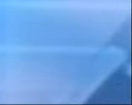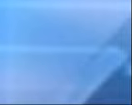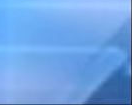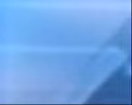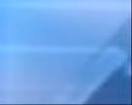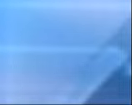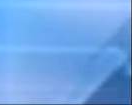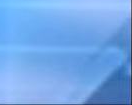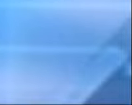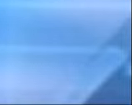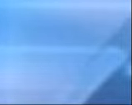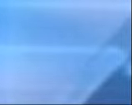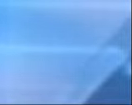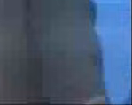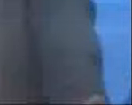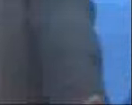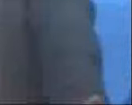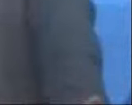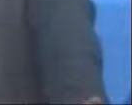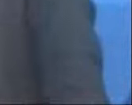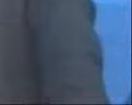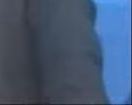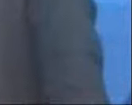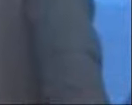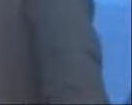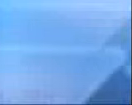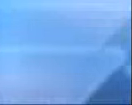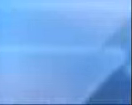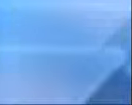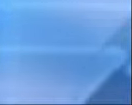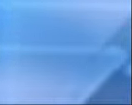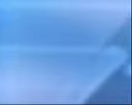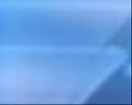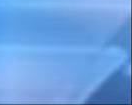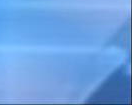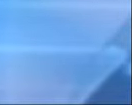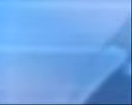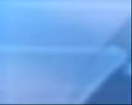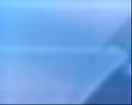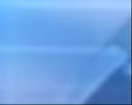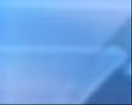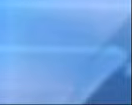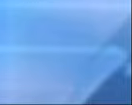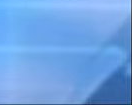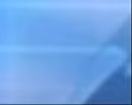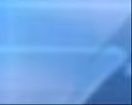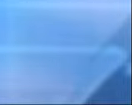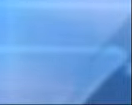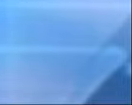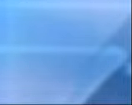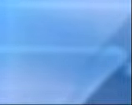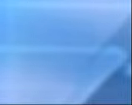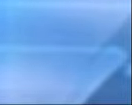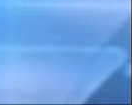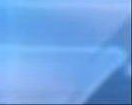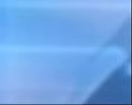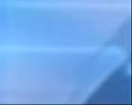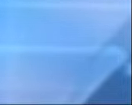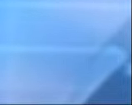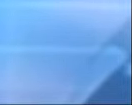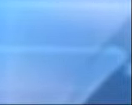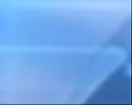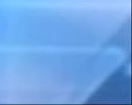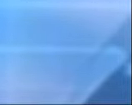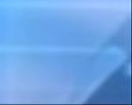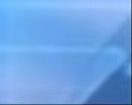mardi et mercredi prochain. Mercredi et jeudi, je pense. Voilà, d'accord. Cela dit, le Premier ministre béninois Luc Adolphe Thiaw, en visite de travail